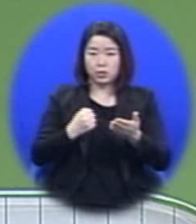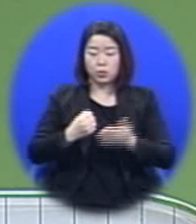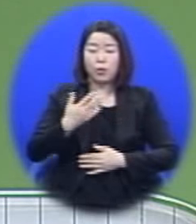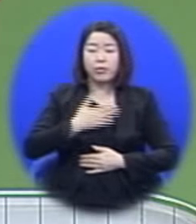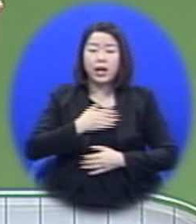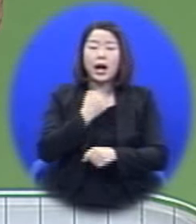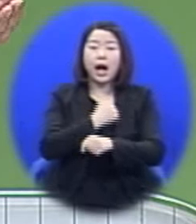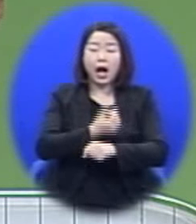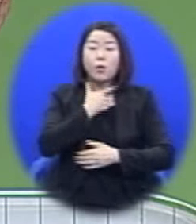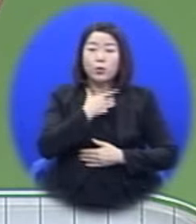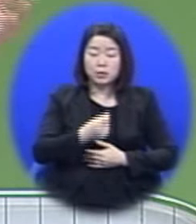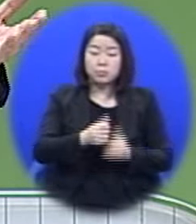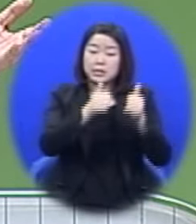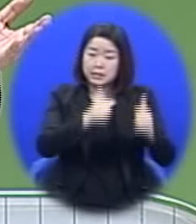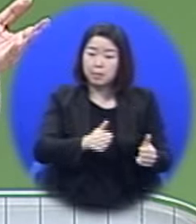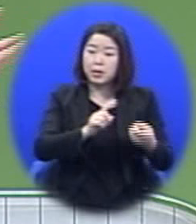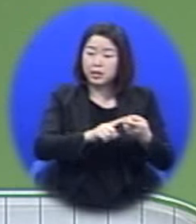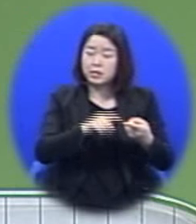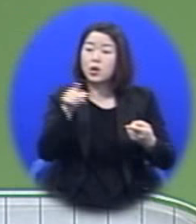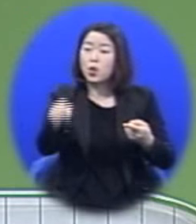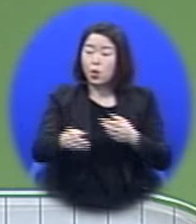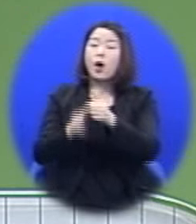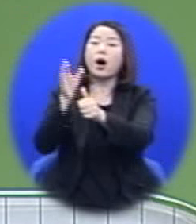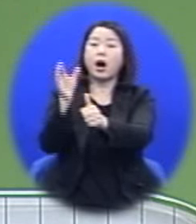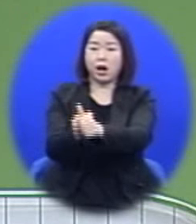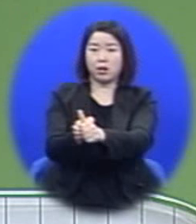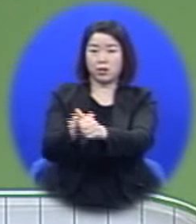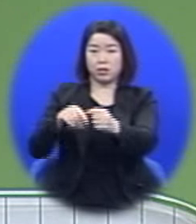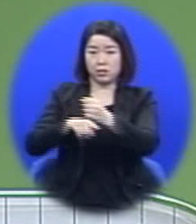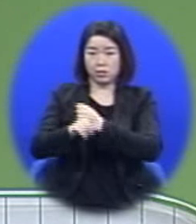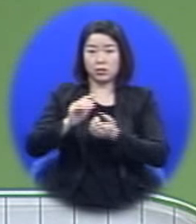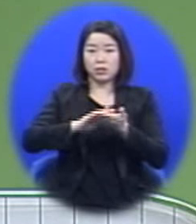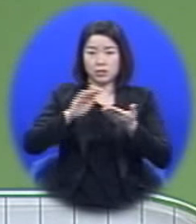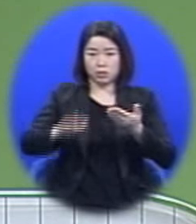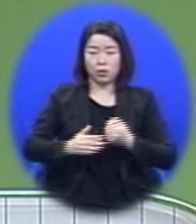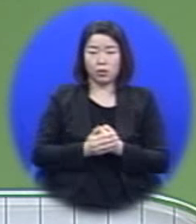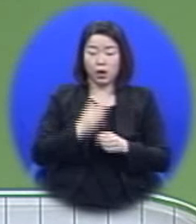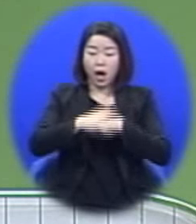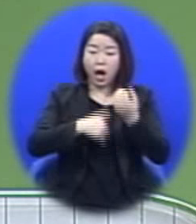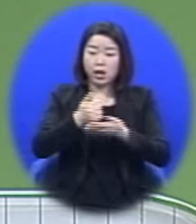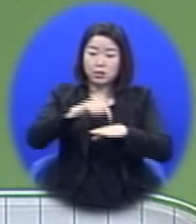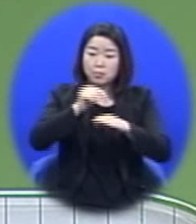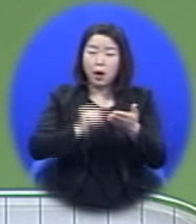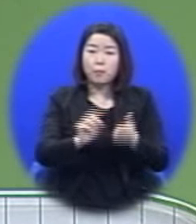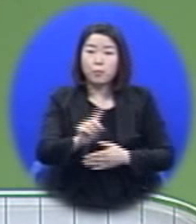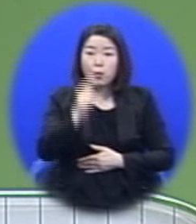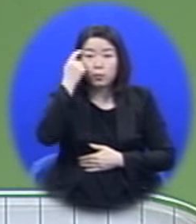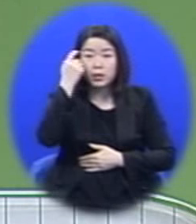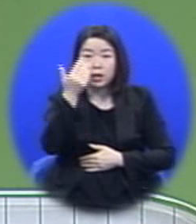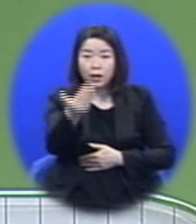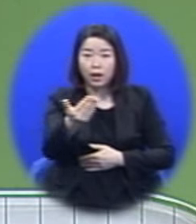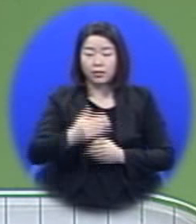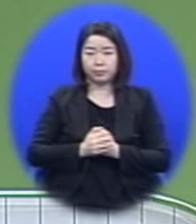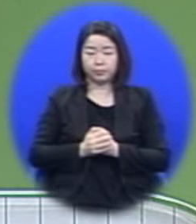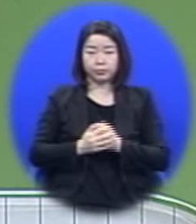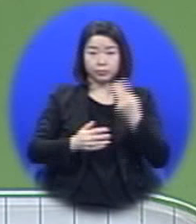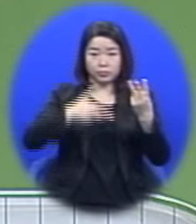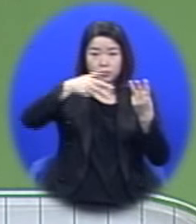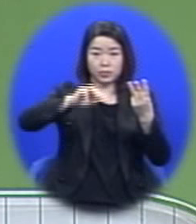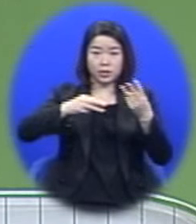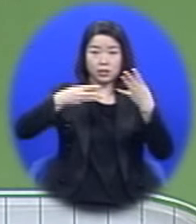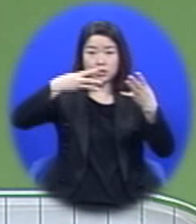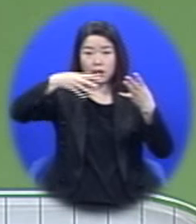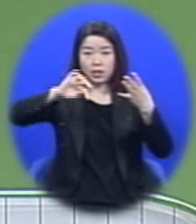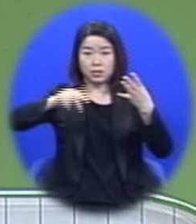그런 재판을 너희들이 하여라, 그런 뜻입니다. 하나님의 마음이 어떤 거죠? 3절 4절에